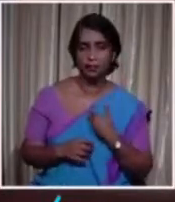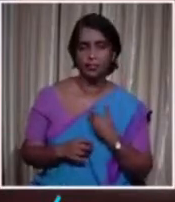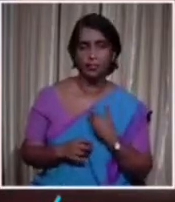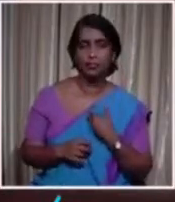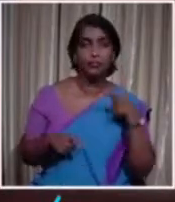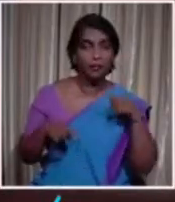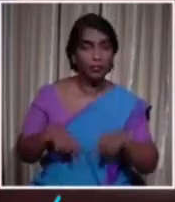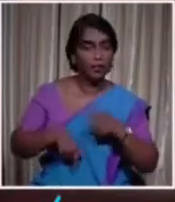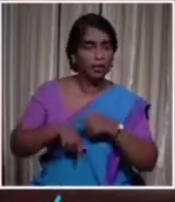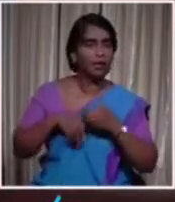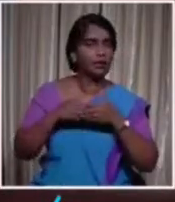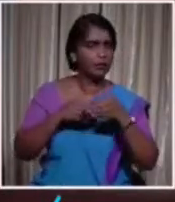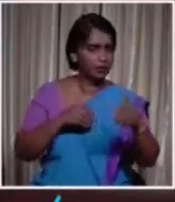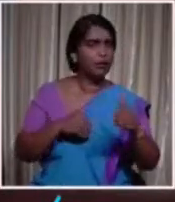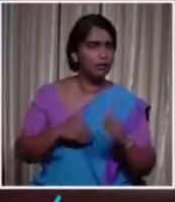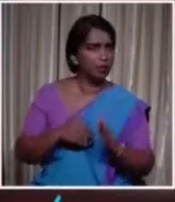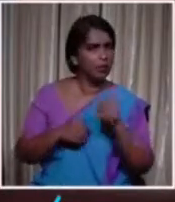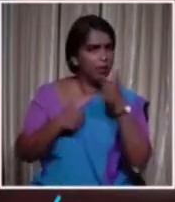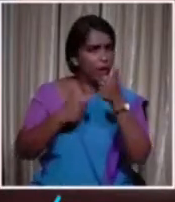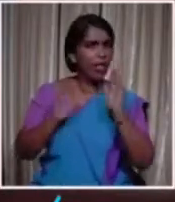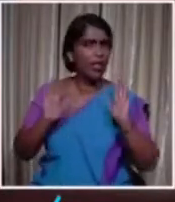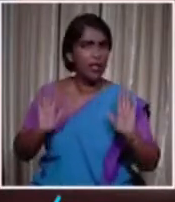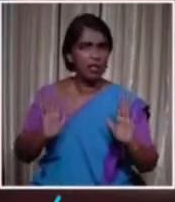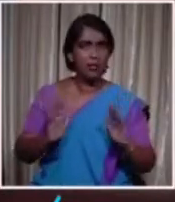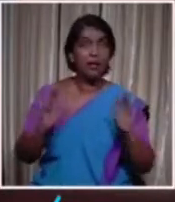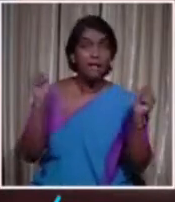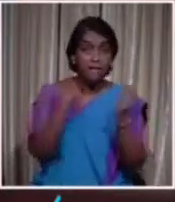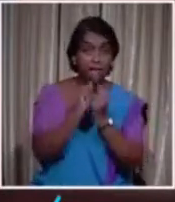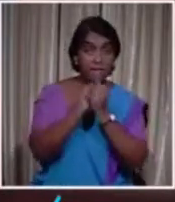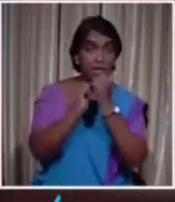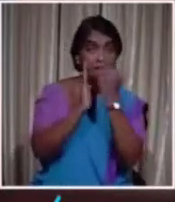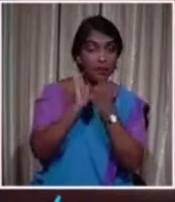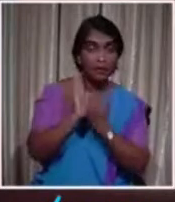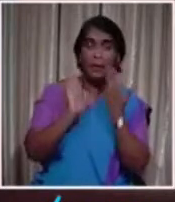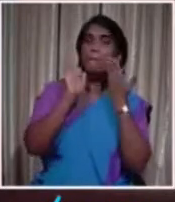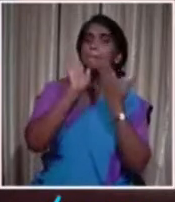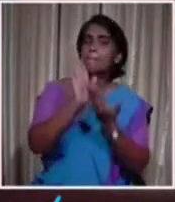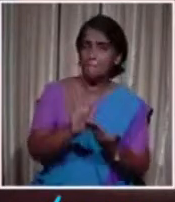मैं काल सीमा होंदटे में ती वैद पीली वाला रातेस रहें इंडियन